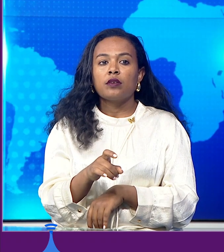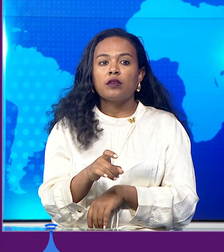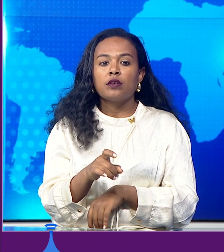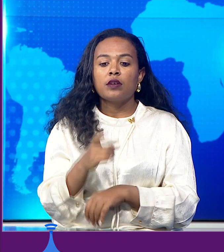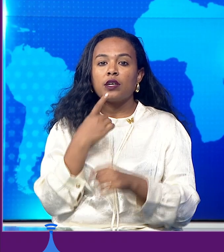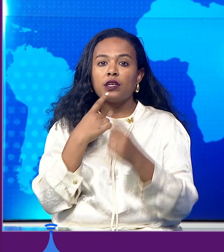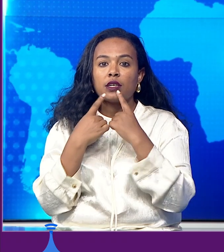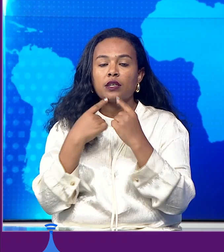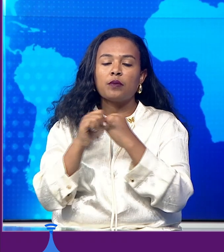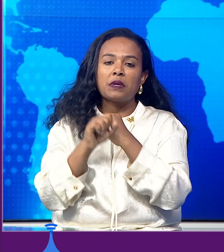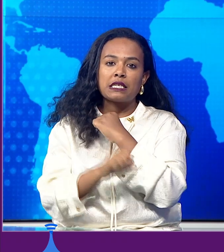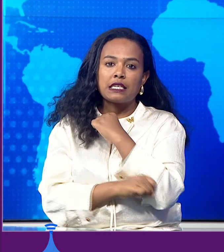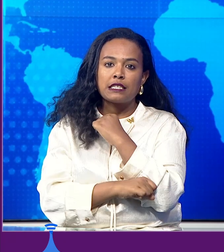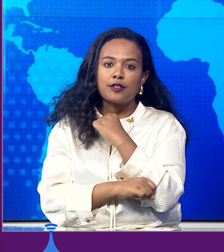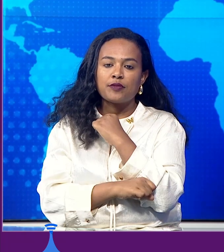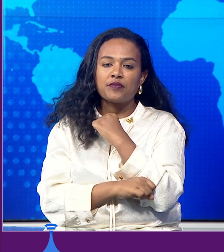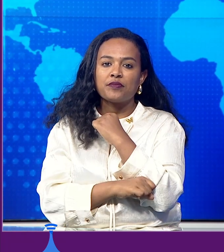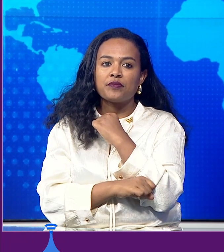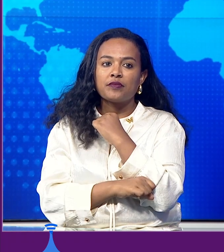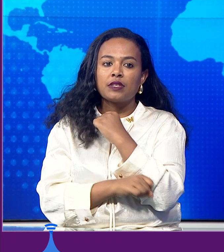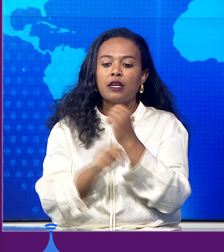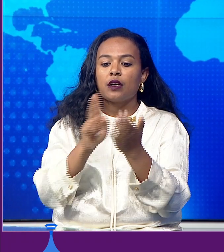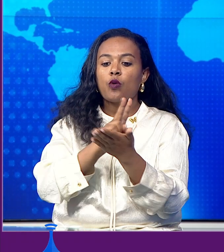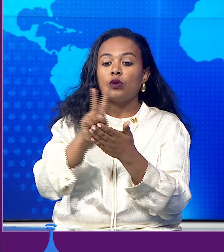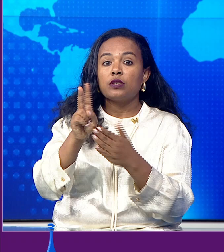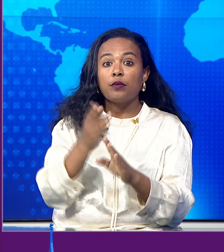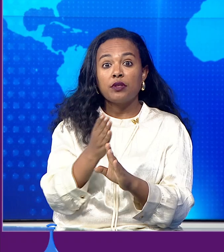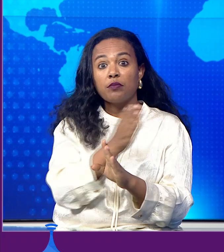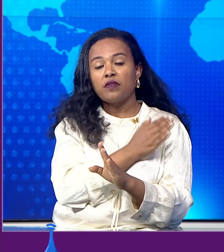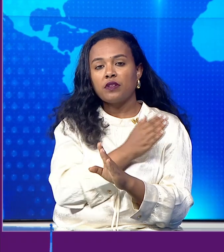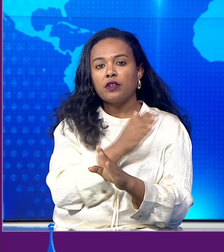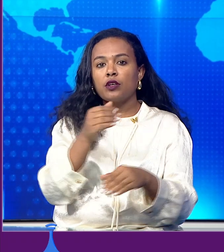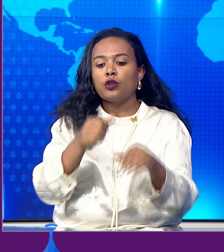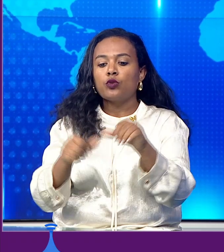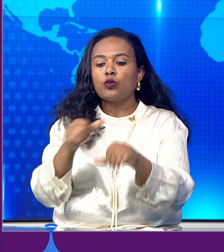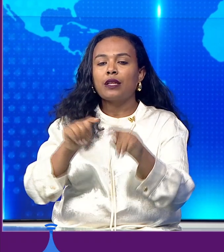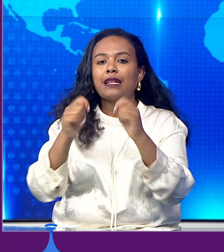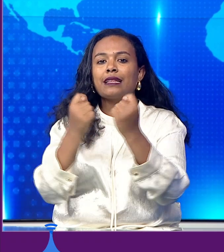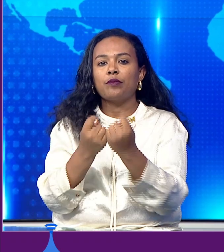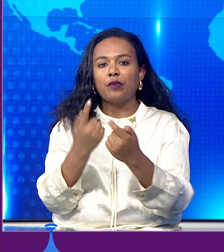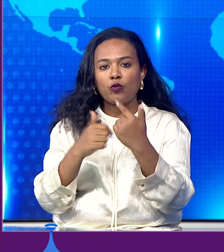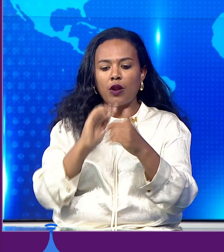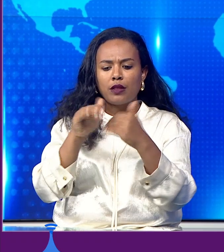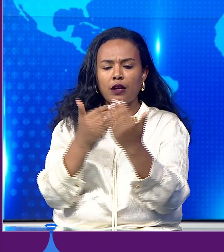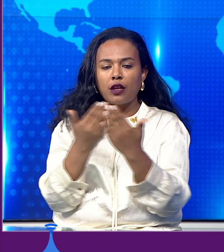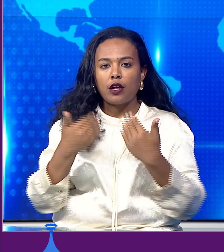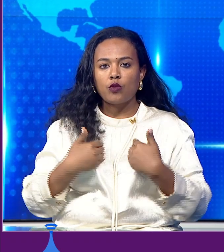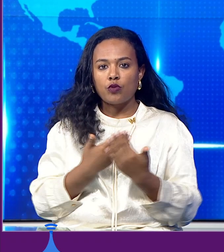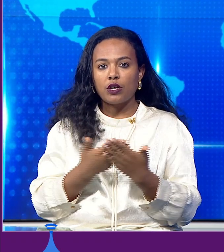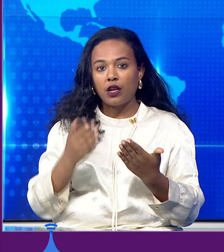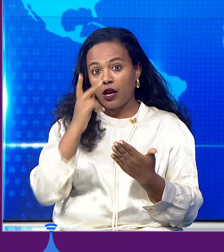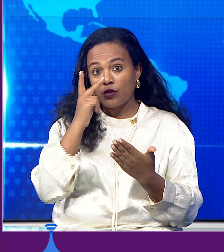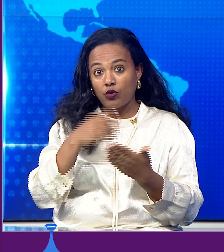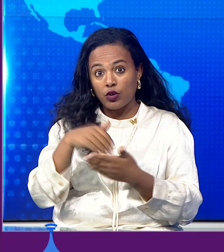ንግግር መሰረት ከ2 ሳምንት በፊት የተወጣጣ ቲም መጥቶ አጠቃላይ ያለው ነገር ለቅሞ ነው ሄዱት።